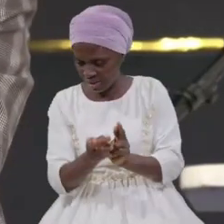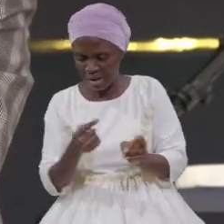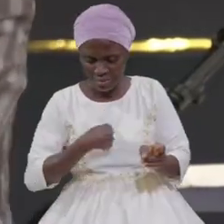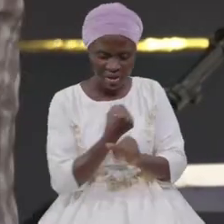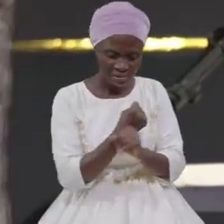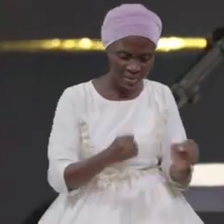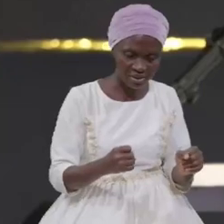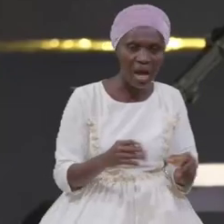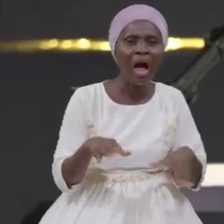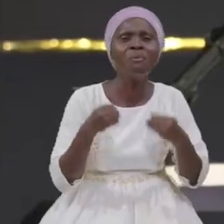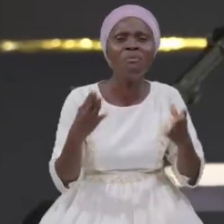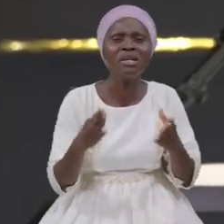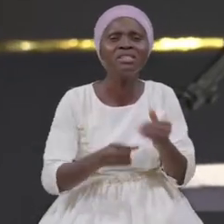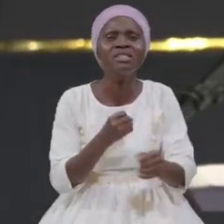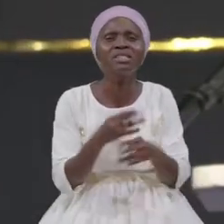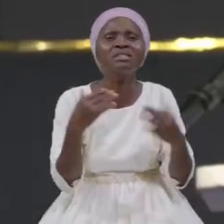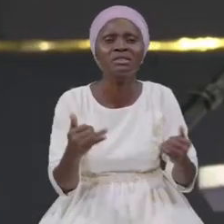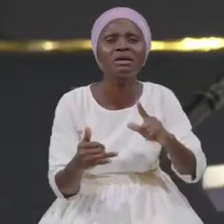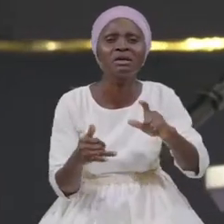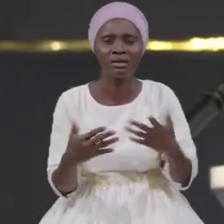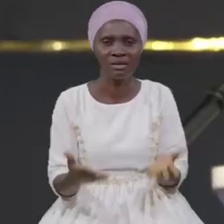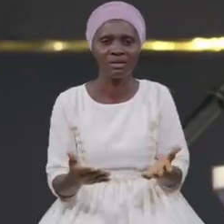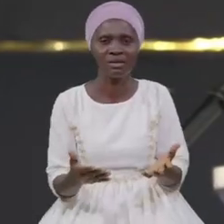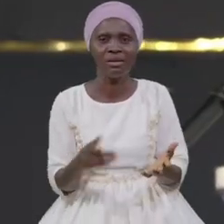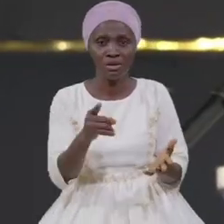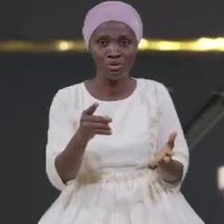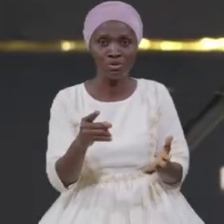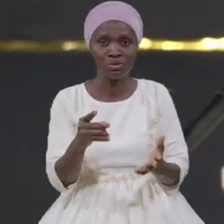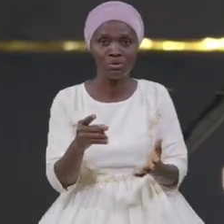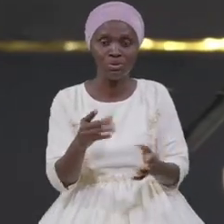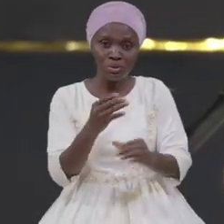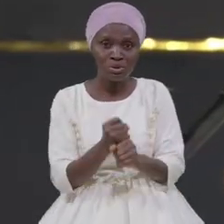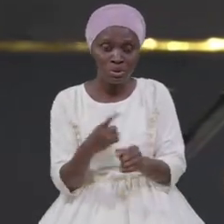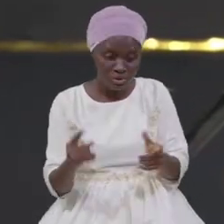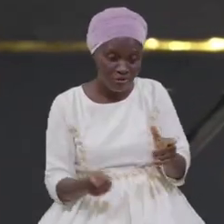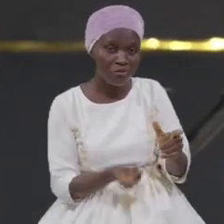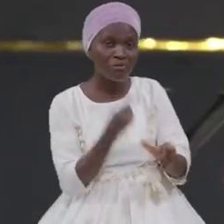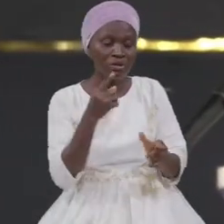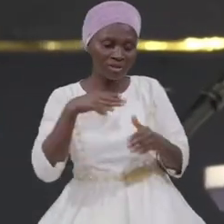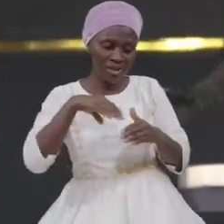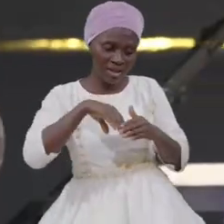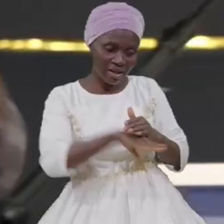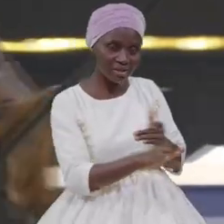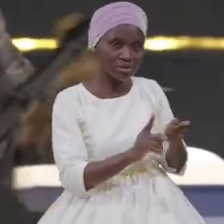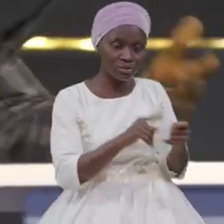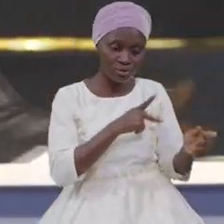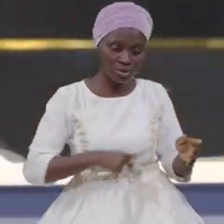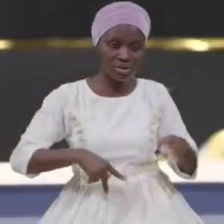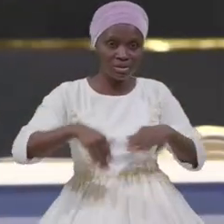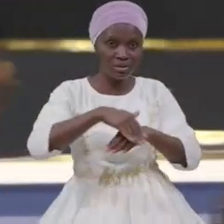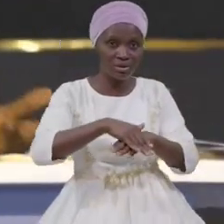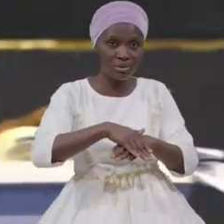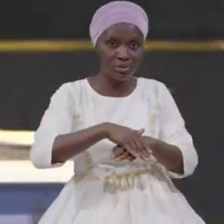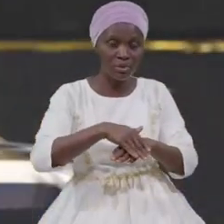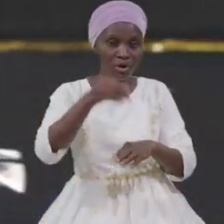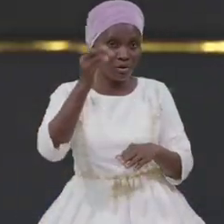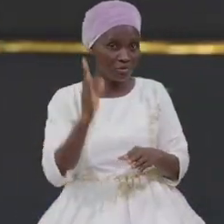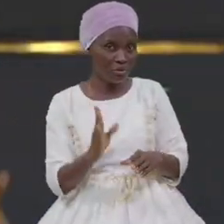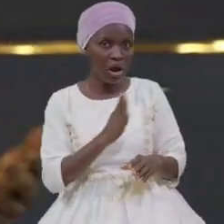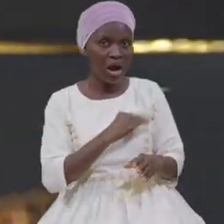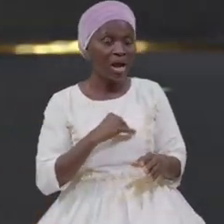d'années maintenant que tu as eu la première entrée dans le royaume? Et